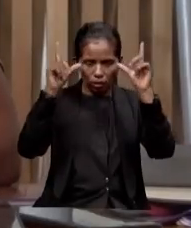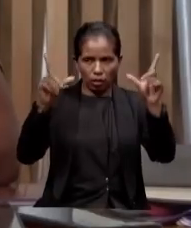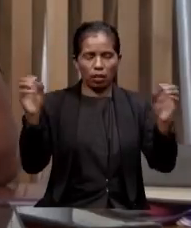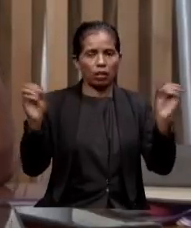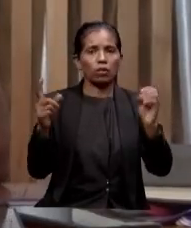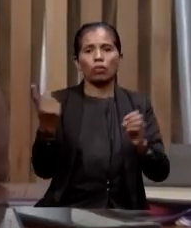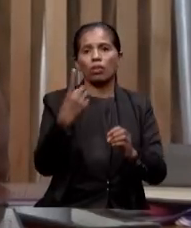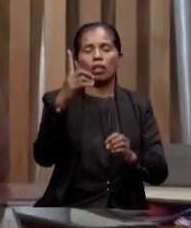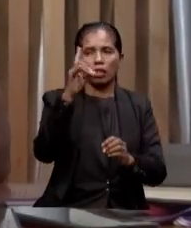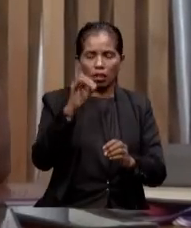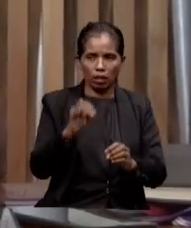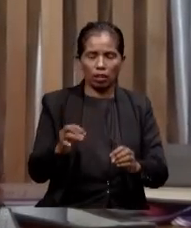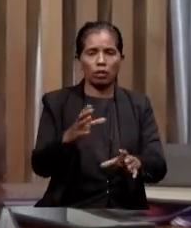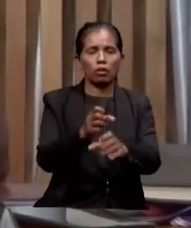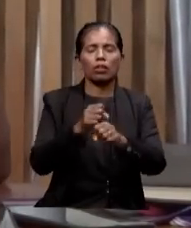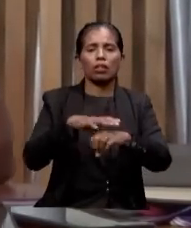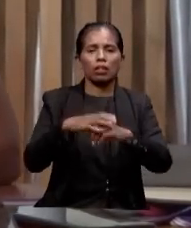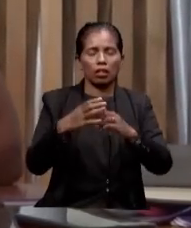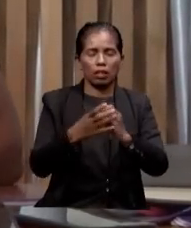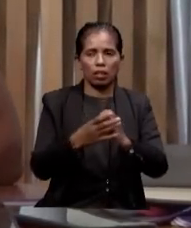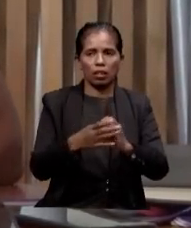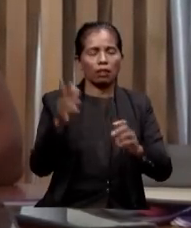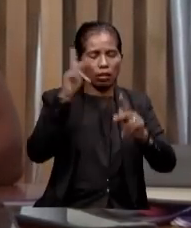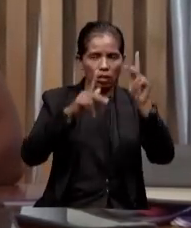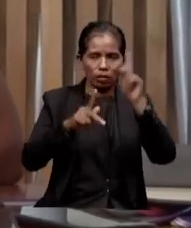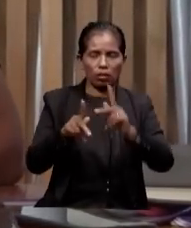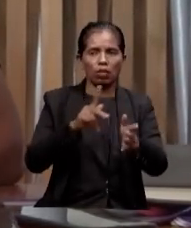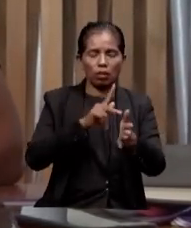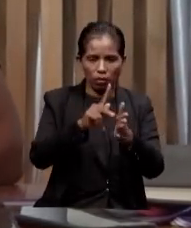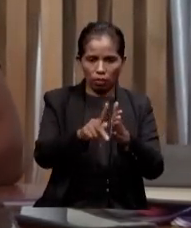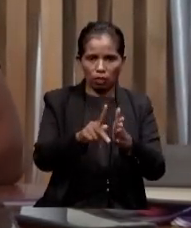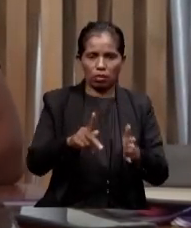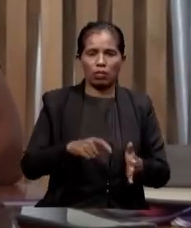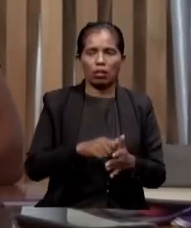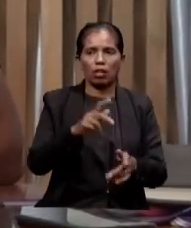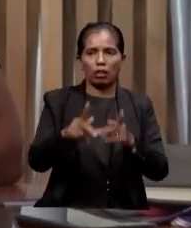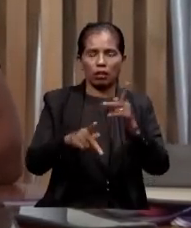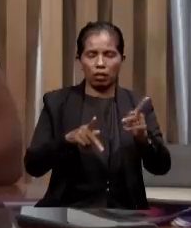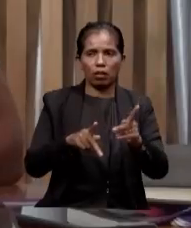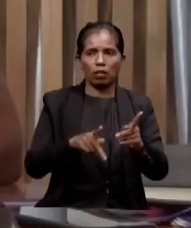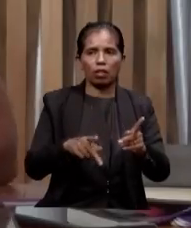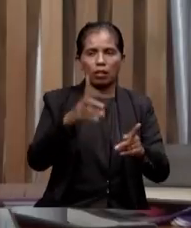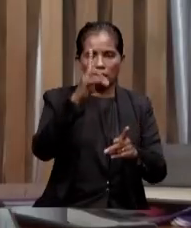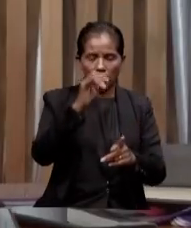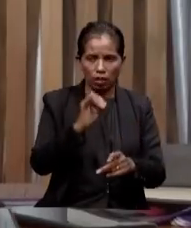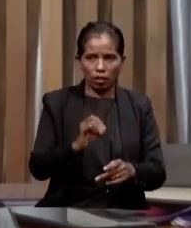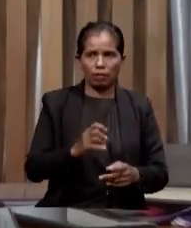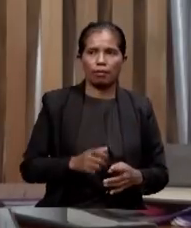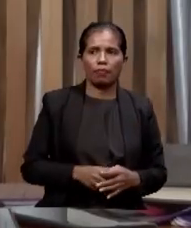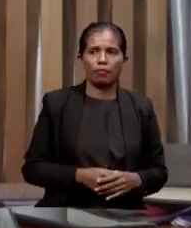dili laran de disputarai ne nebe de mabe kasus iha nebe asal tu malu oh malu ne iha dili laran.